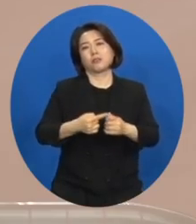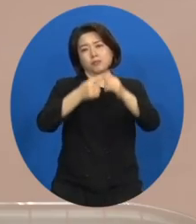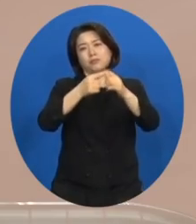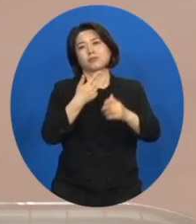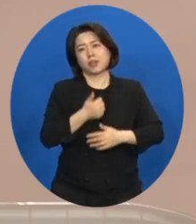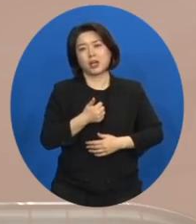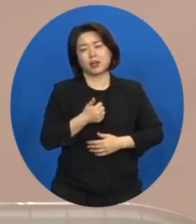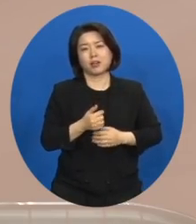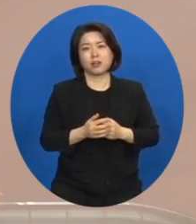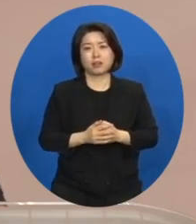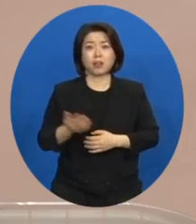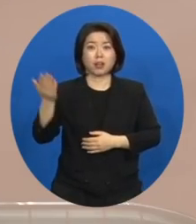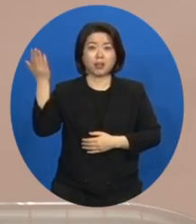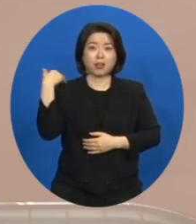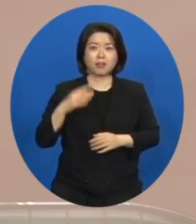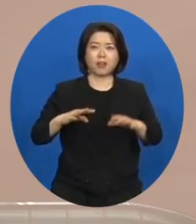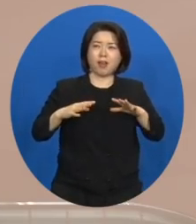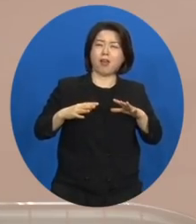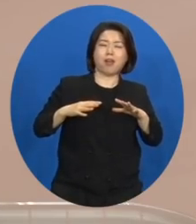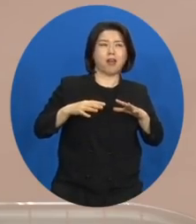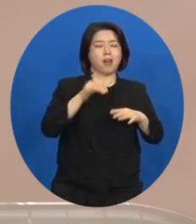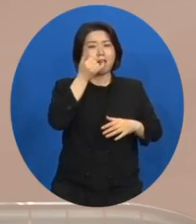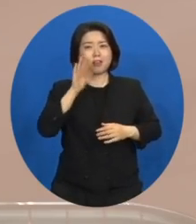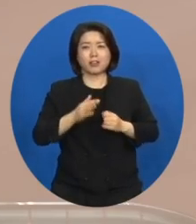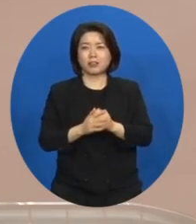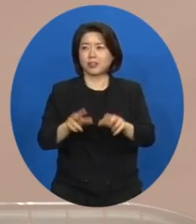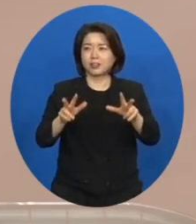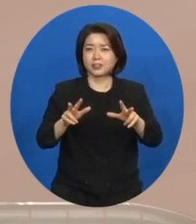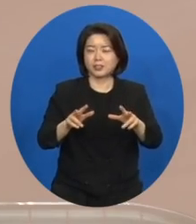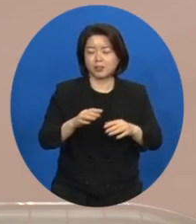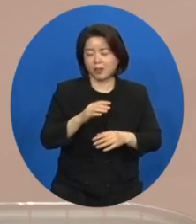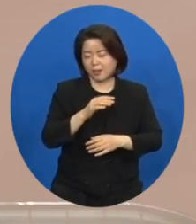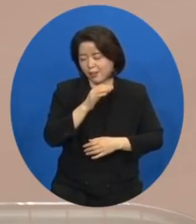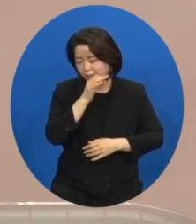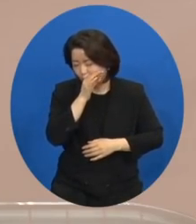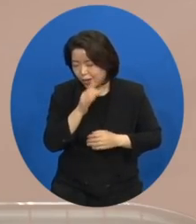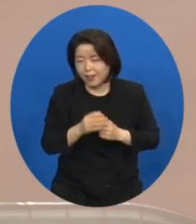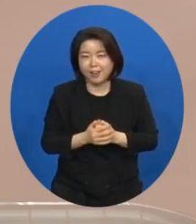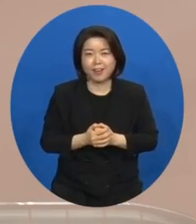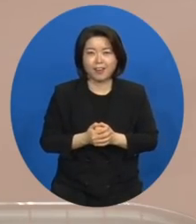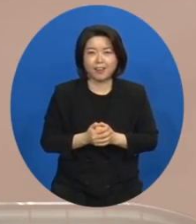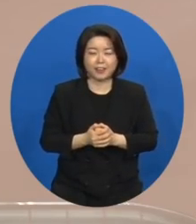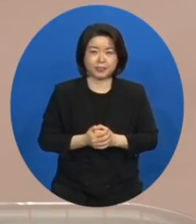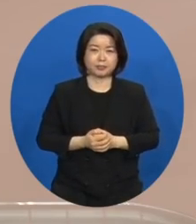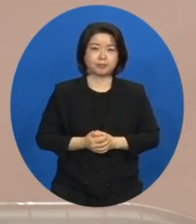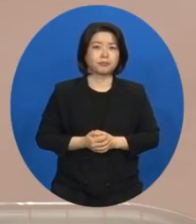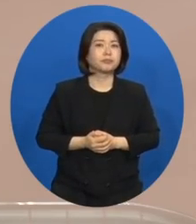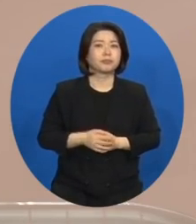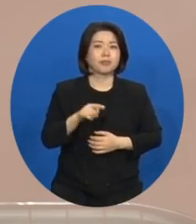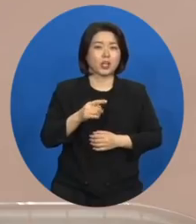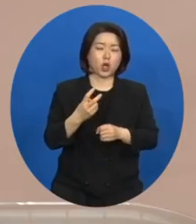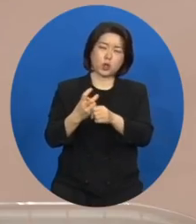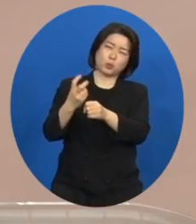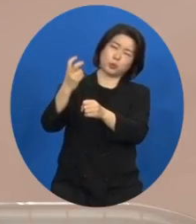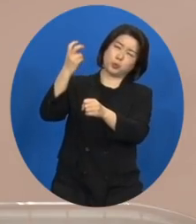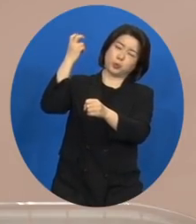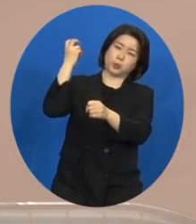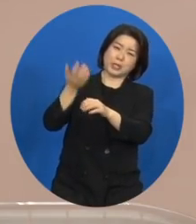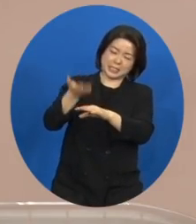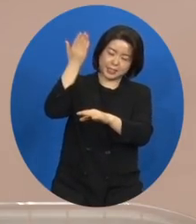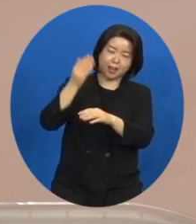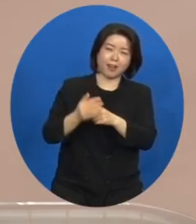그때는 자랑스러운 게 지금 좀 부끄럽습니다 이 말 하는 걸 씩 내 부끄럽지만 물론 그 20년도 넘은 과거의